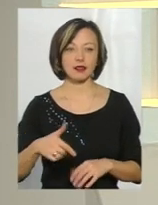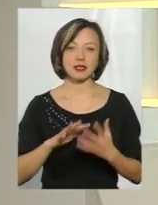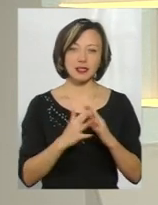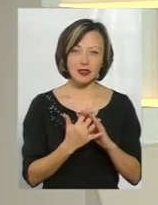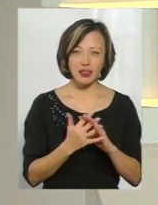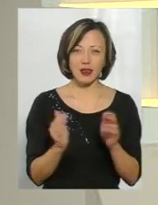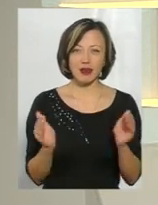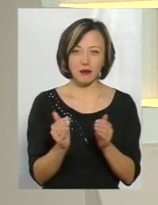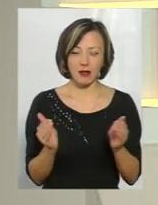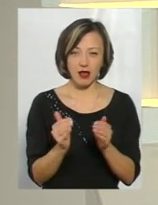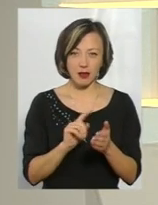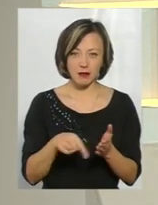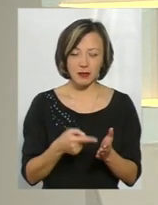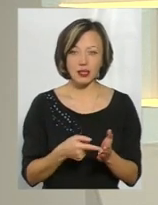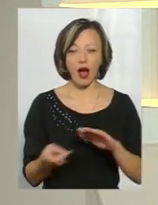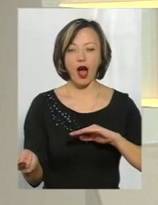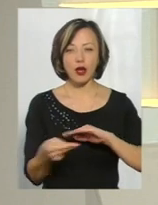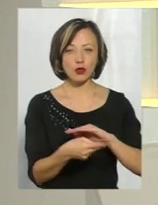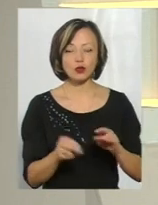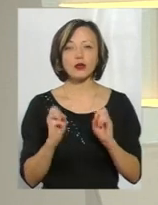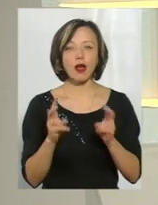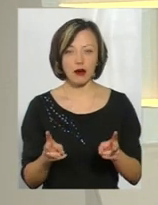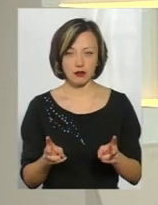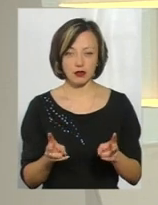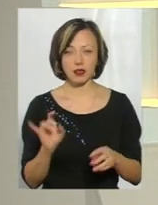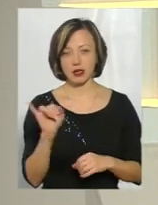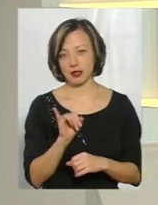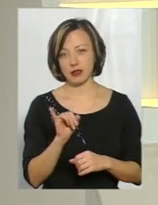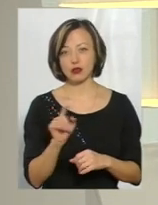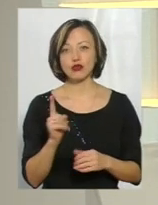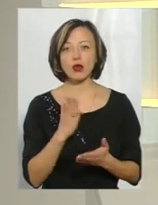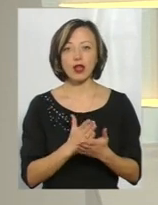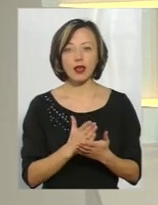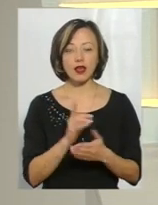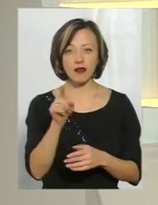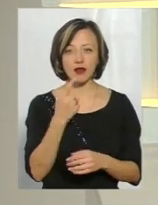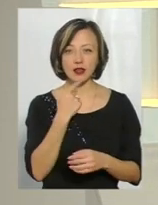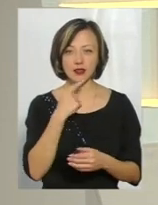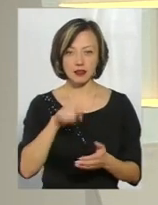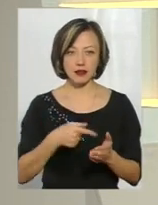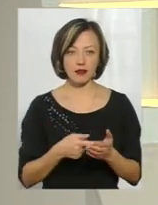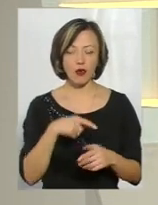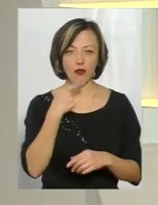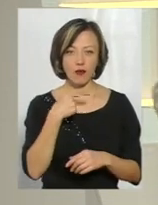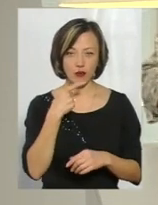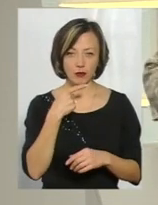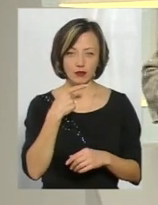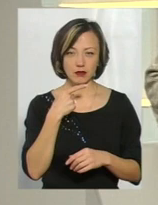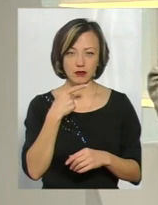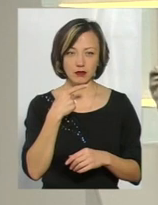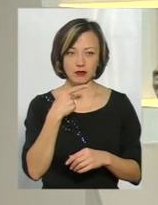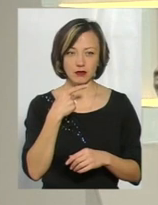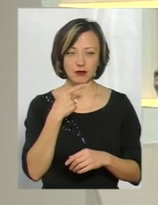сільських, селищних агітують. І, зокрема, що є в Красилові, говоримо,